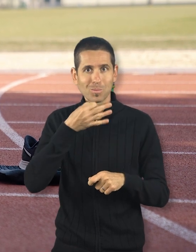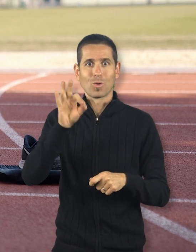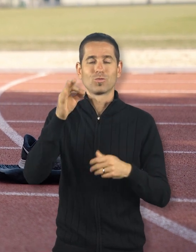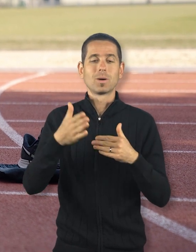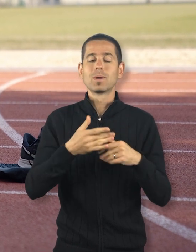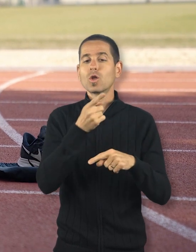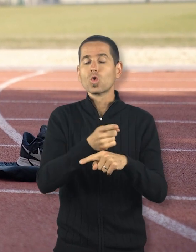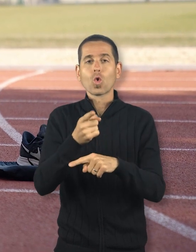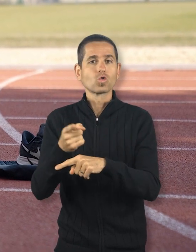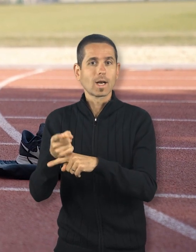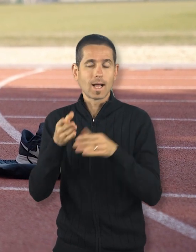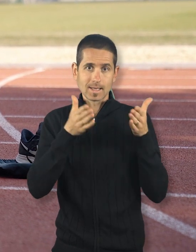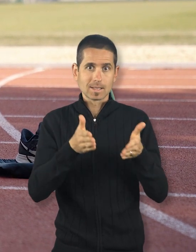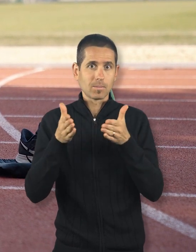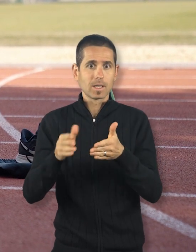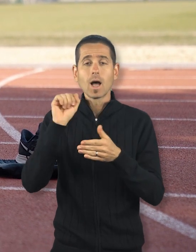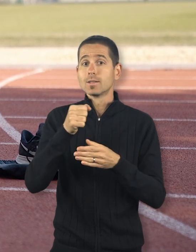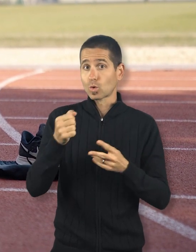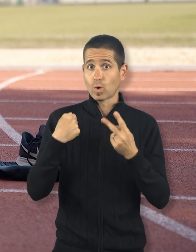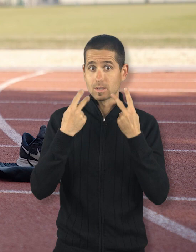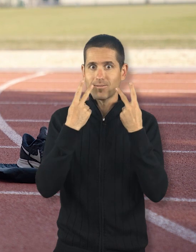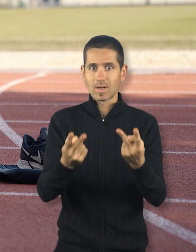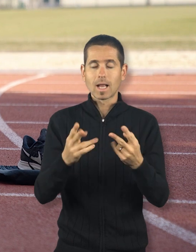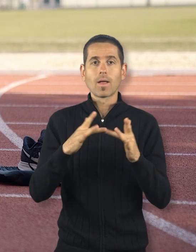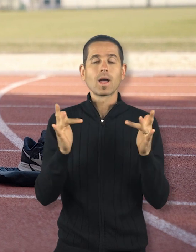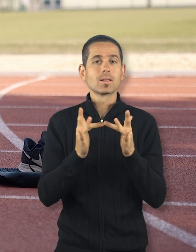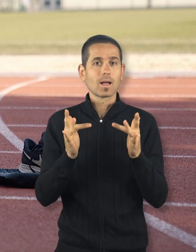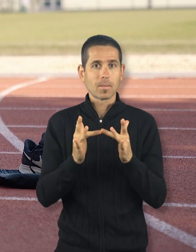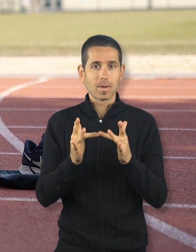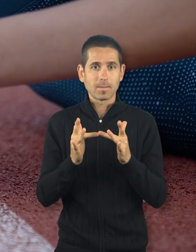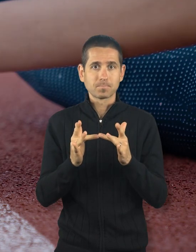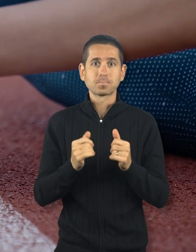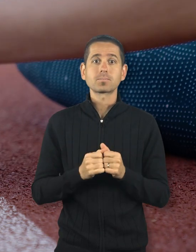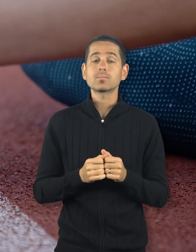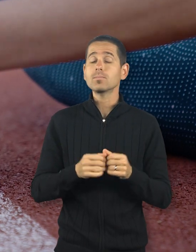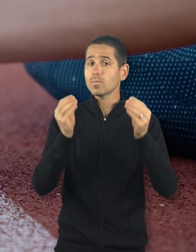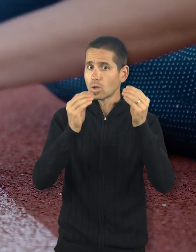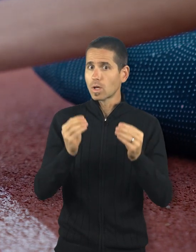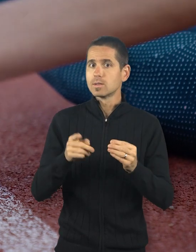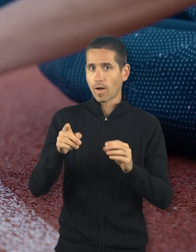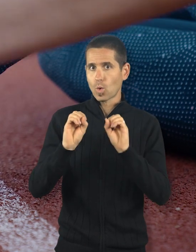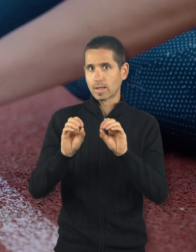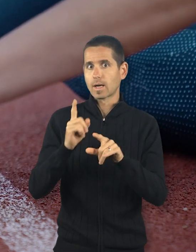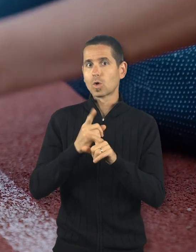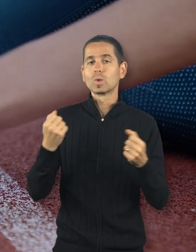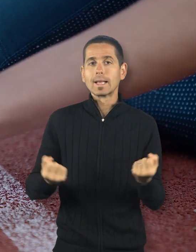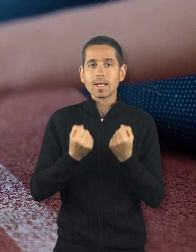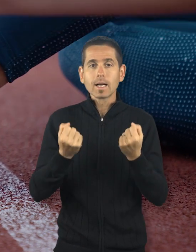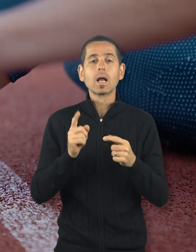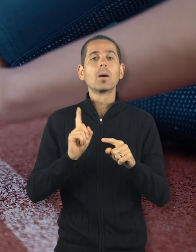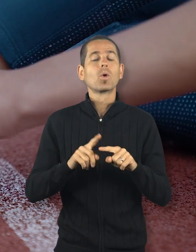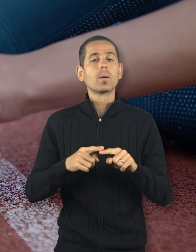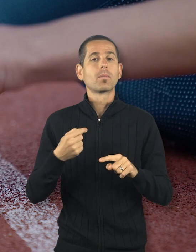pri določenih disciplinah, kar se je videlo na tej tekmi. V sestavu je tudi trening, določene stvari skupaj